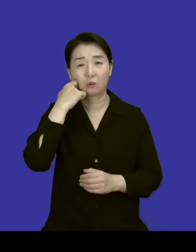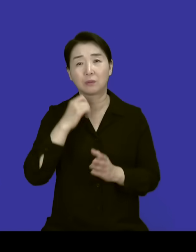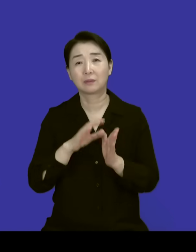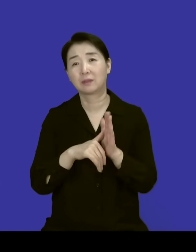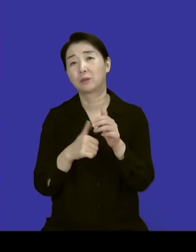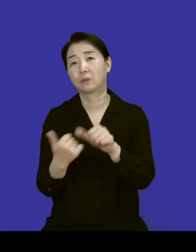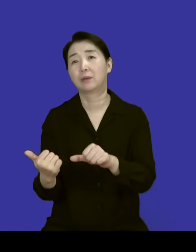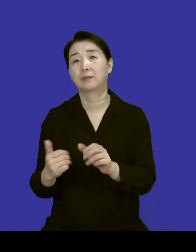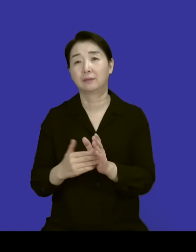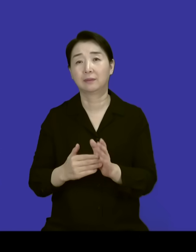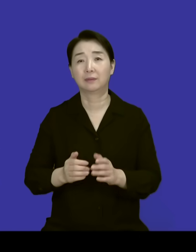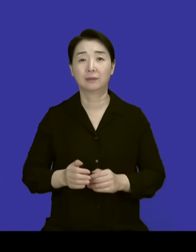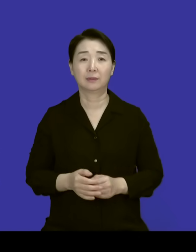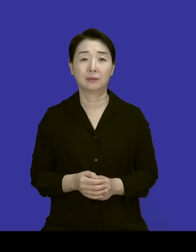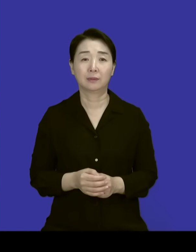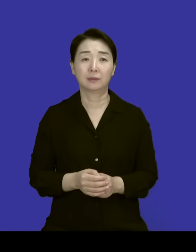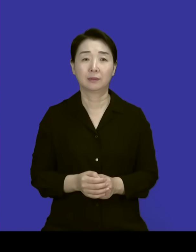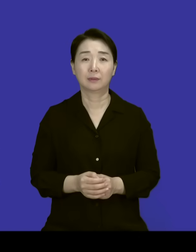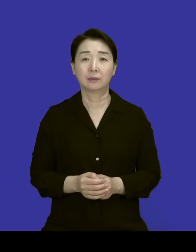때. 그렇죠. 예,